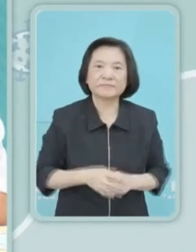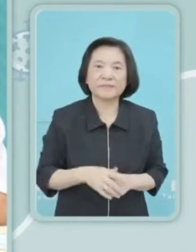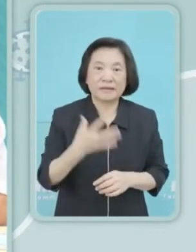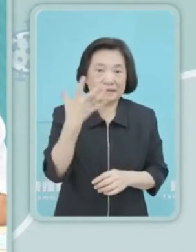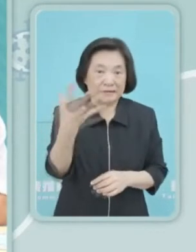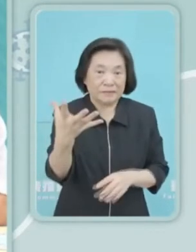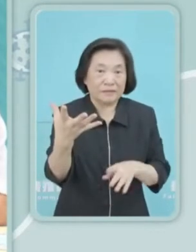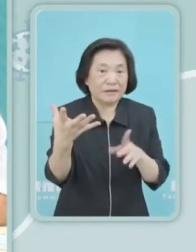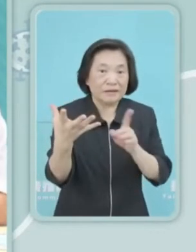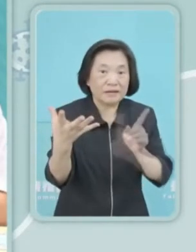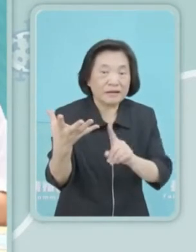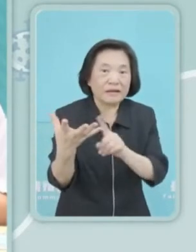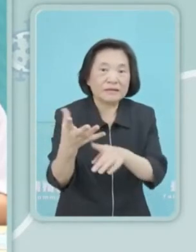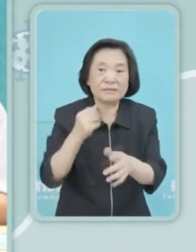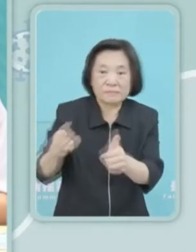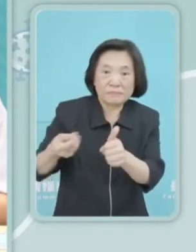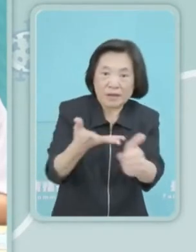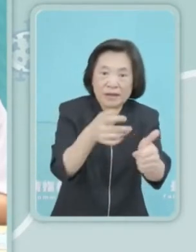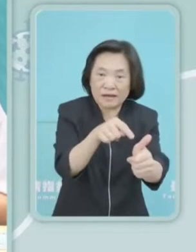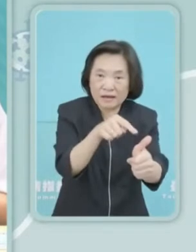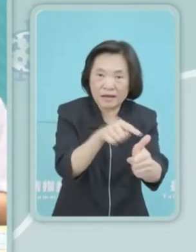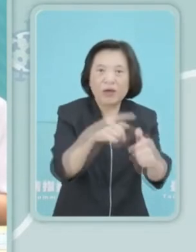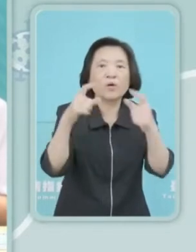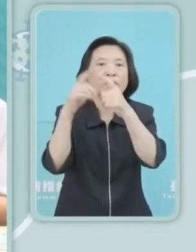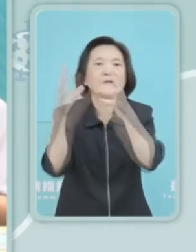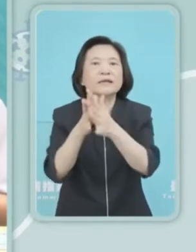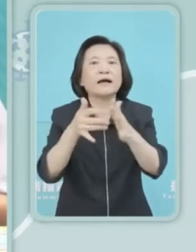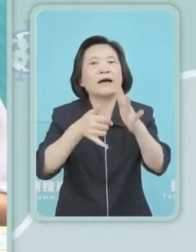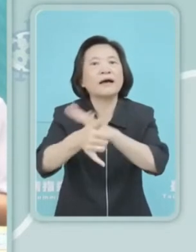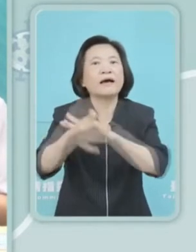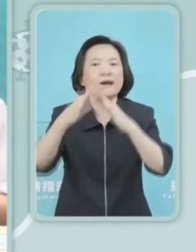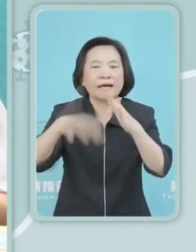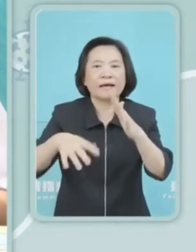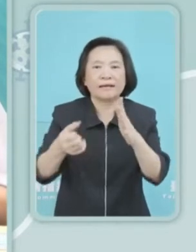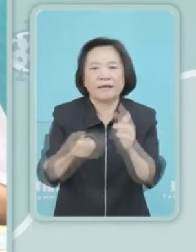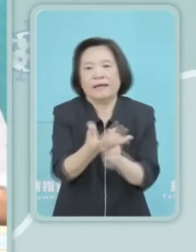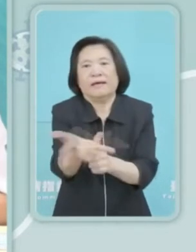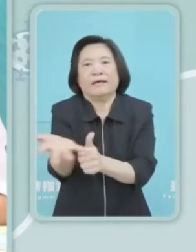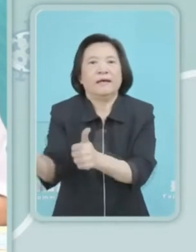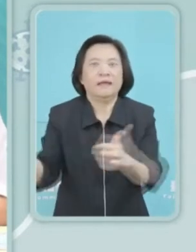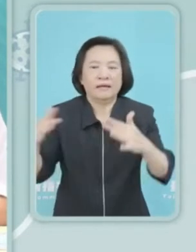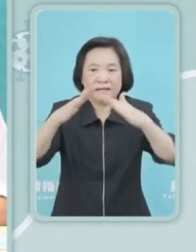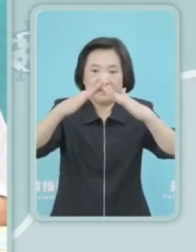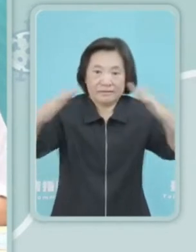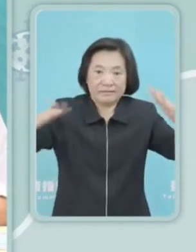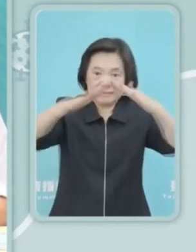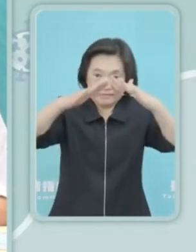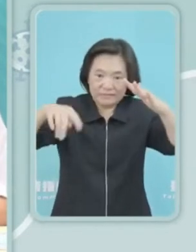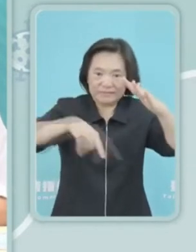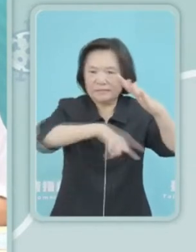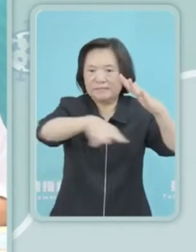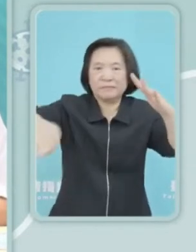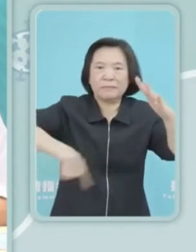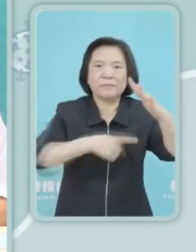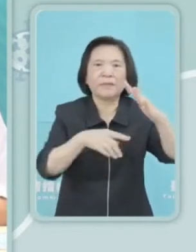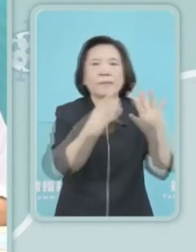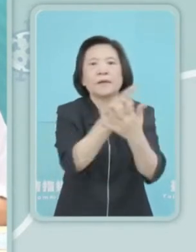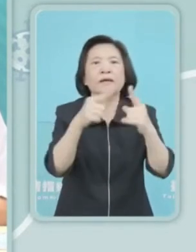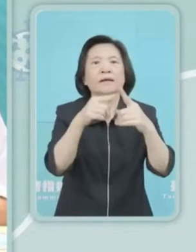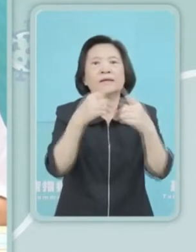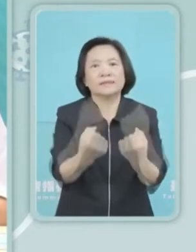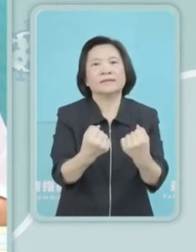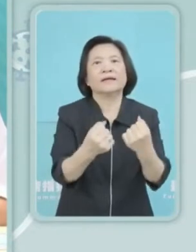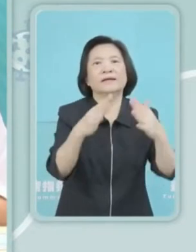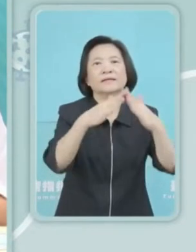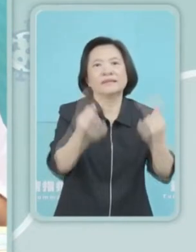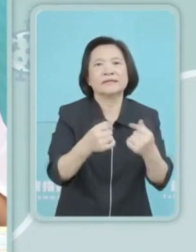部分都是被感染以后回到家里面，然后传染一堆。因为现在虽然大家不出门，你知道宅